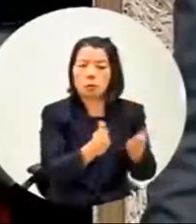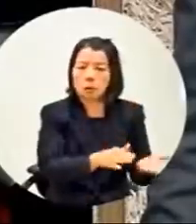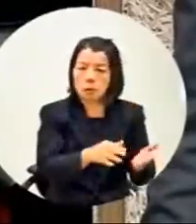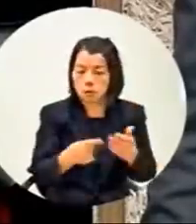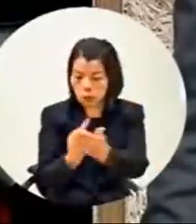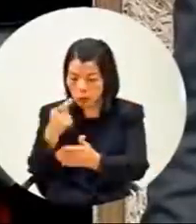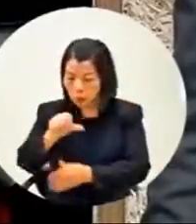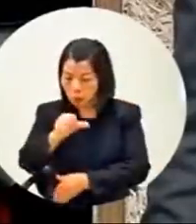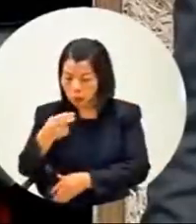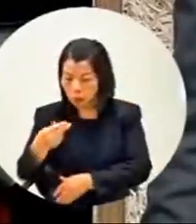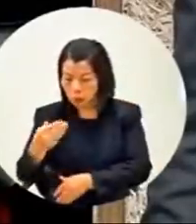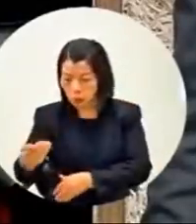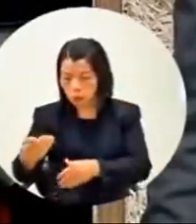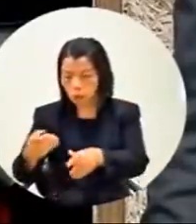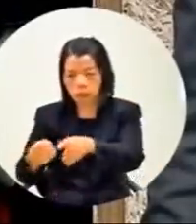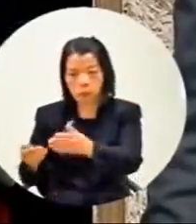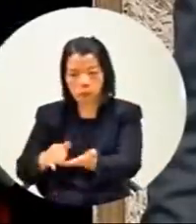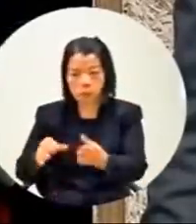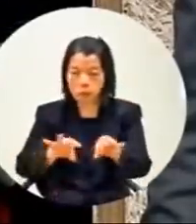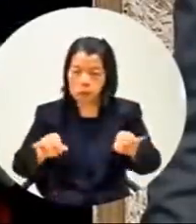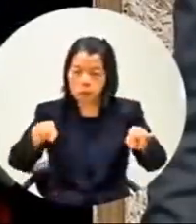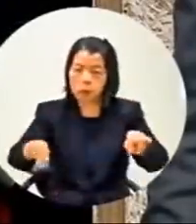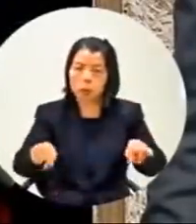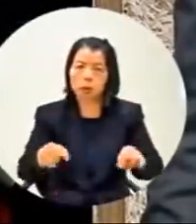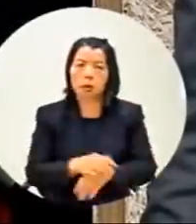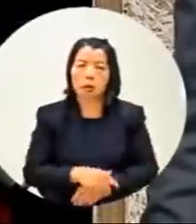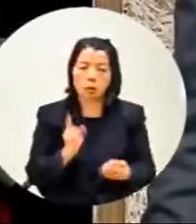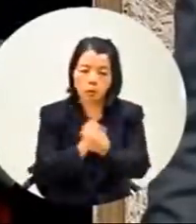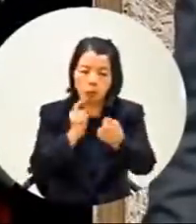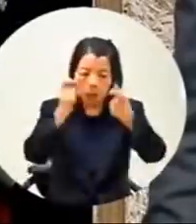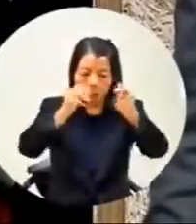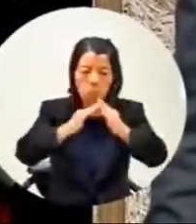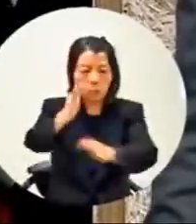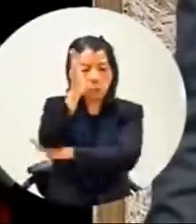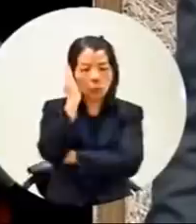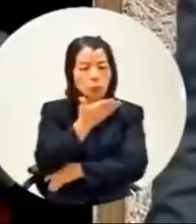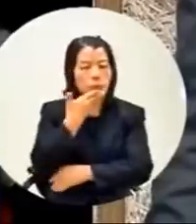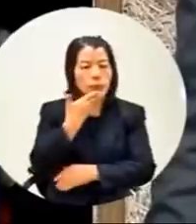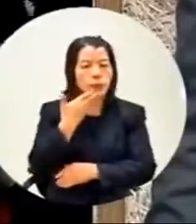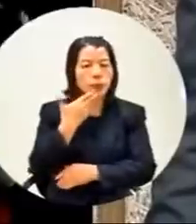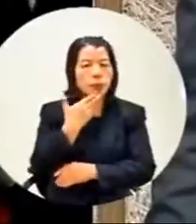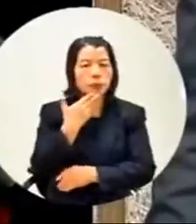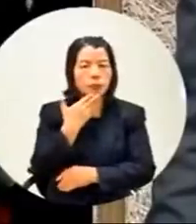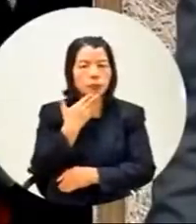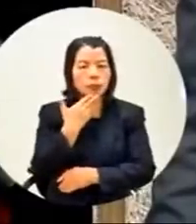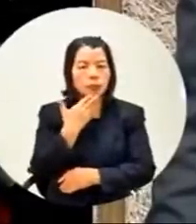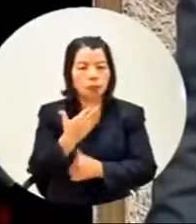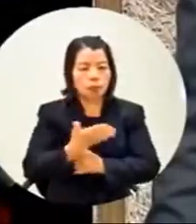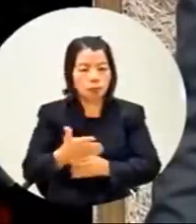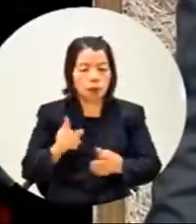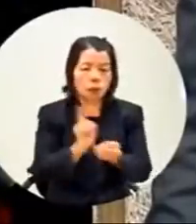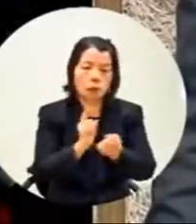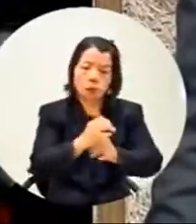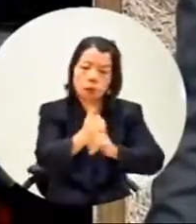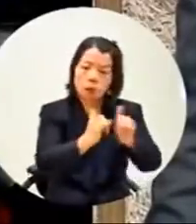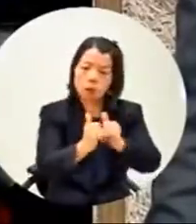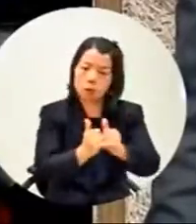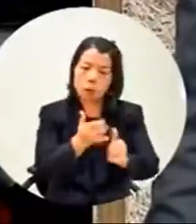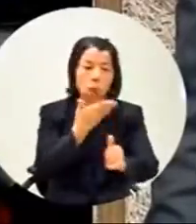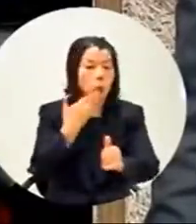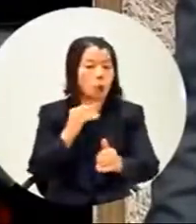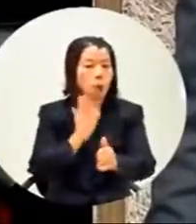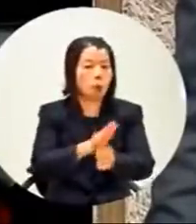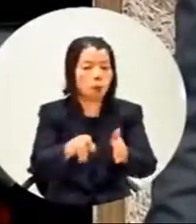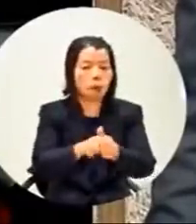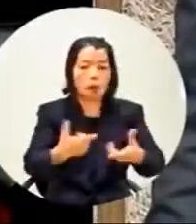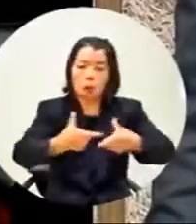择5.9公顷对高雄市政府的利益，或者高雄市市民的利益会比较大，回馈金